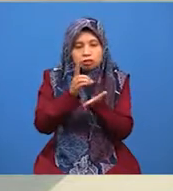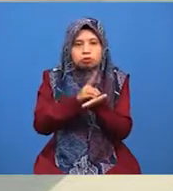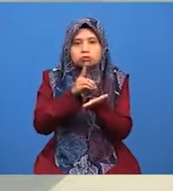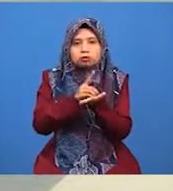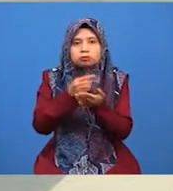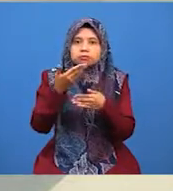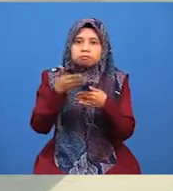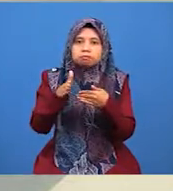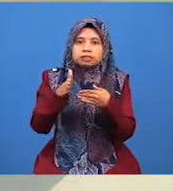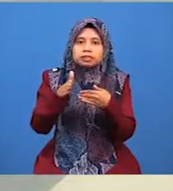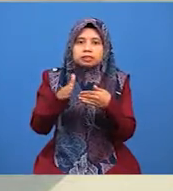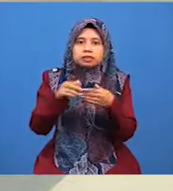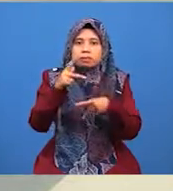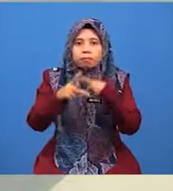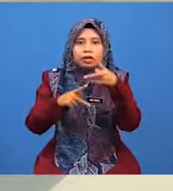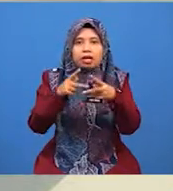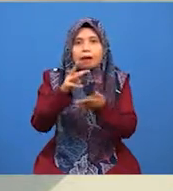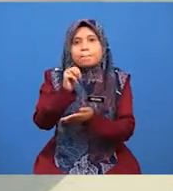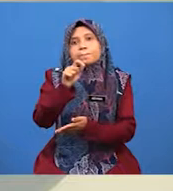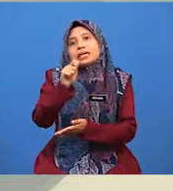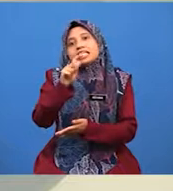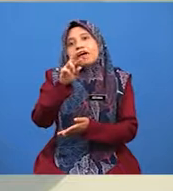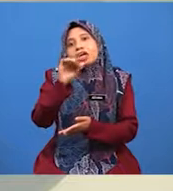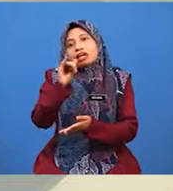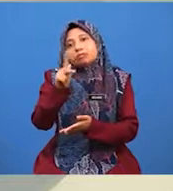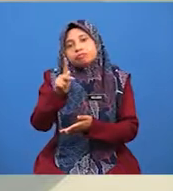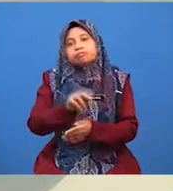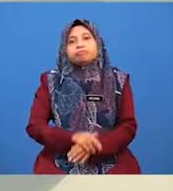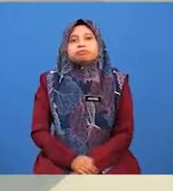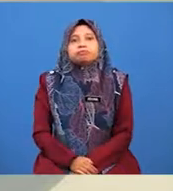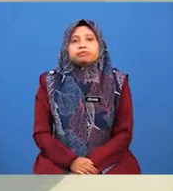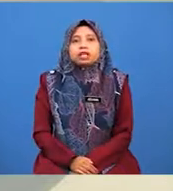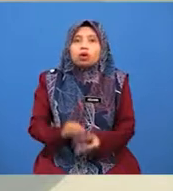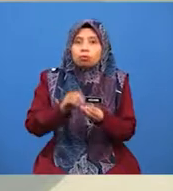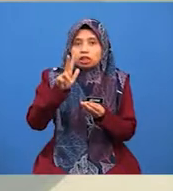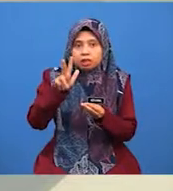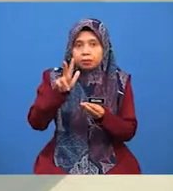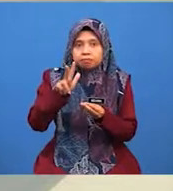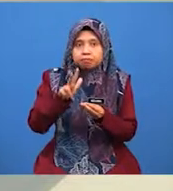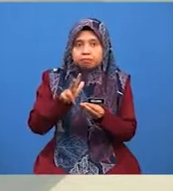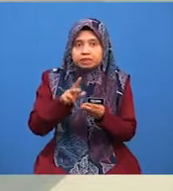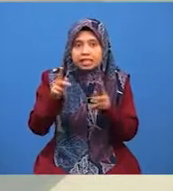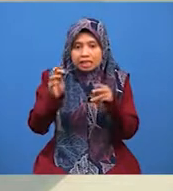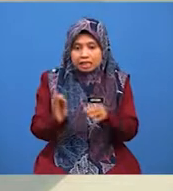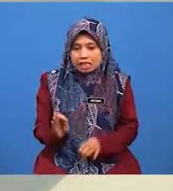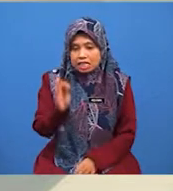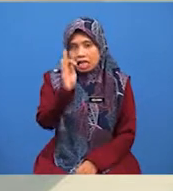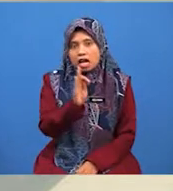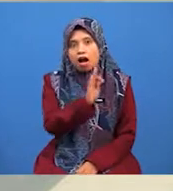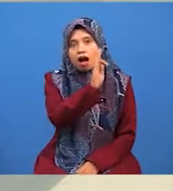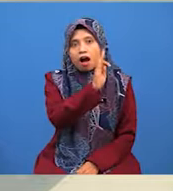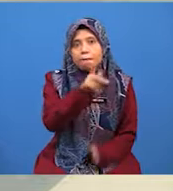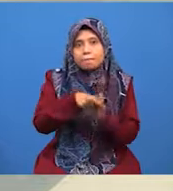selepas menamatkan pengajian di peringkat matrikulasi. Ketiga, kilang